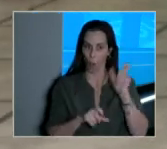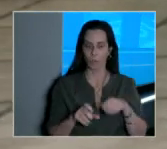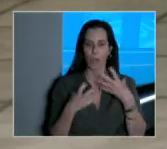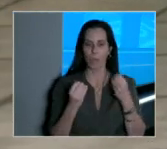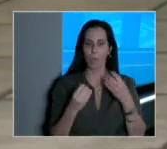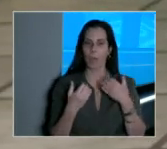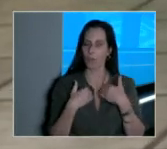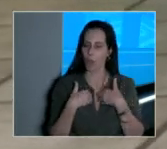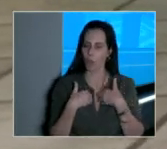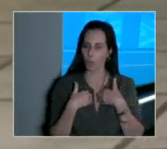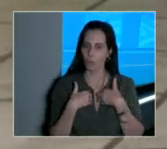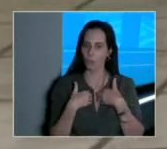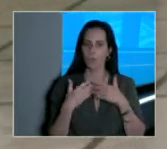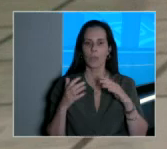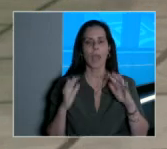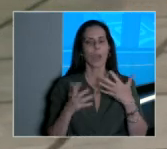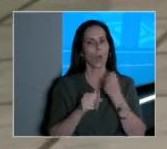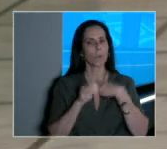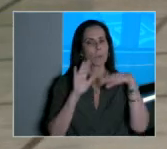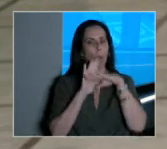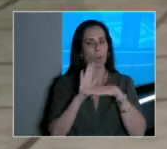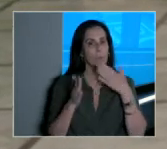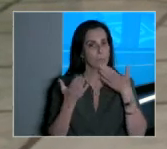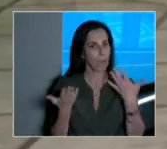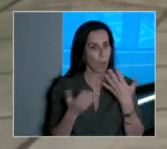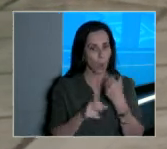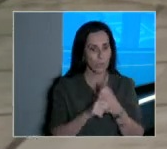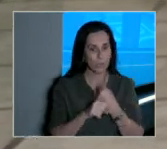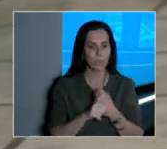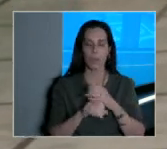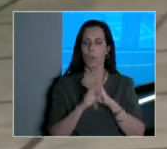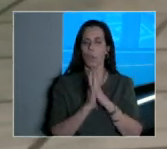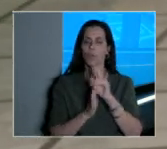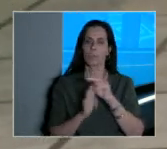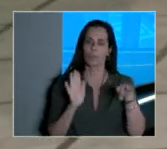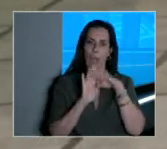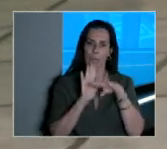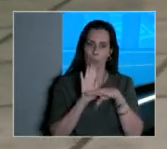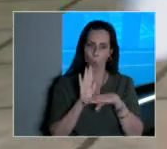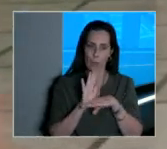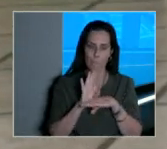הרבה מאוד אנחנו עוסקים כיצד מחוקקים חוק בישראל. כל הנושא של חקיקת חוקים.